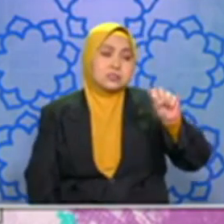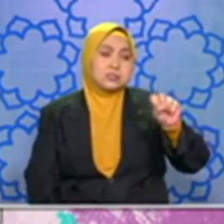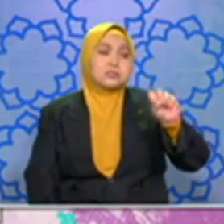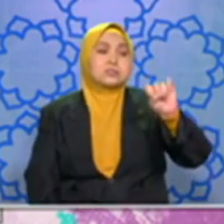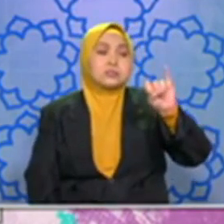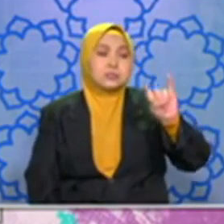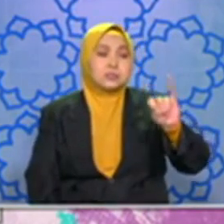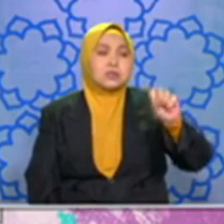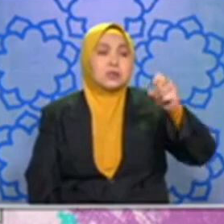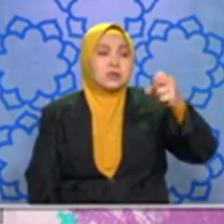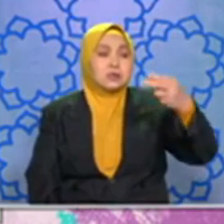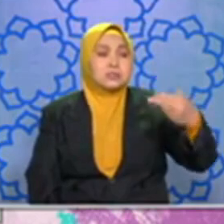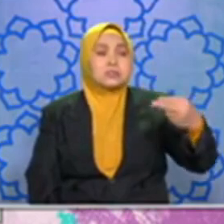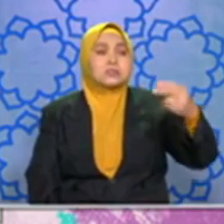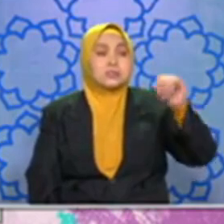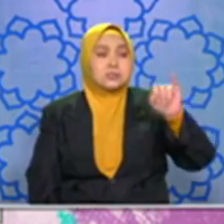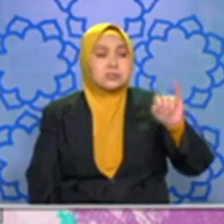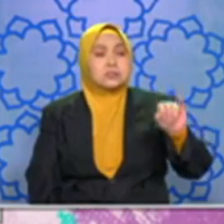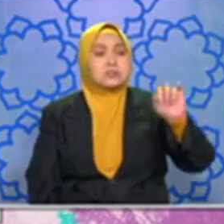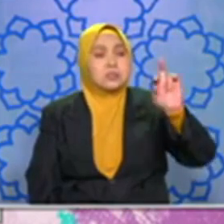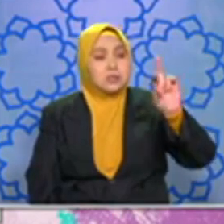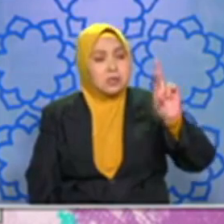تتبعون إلا